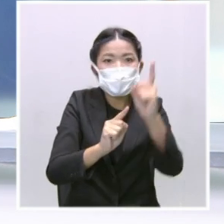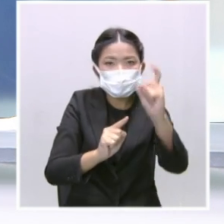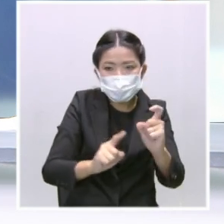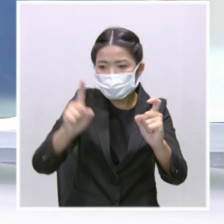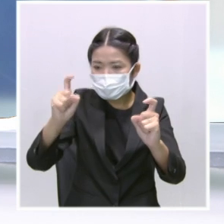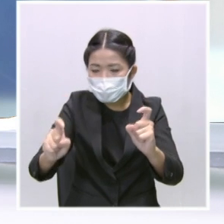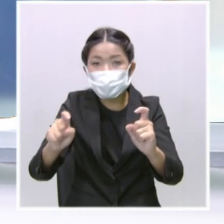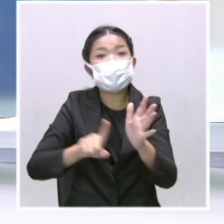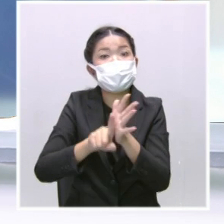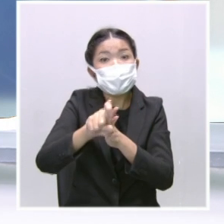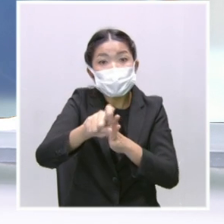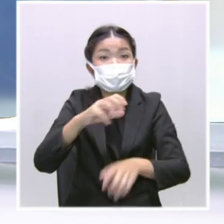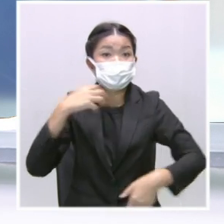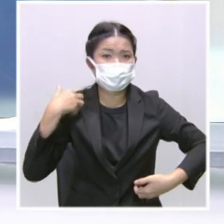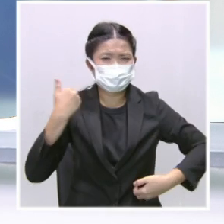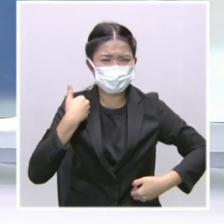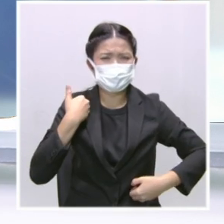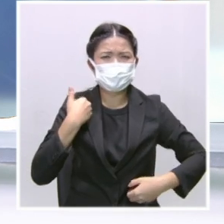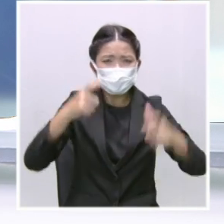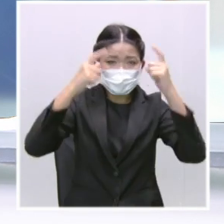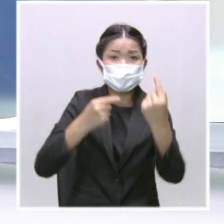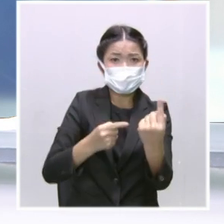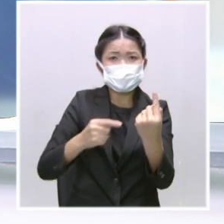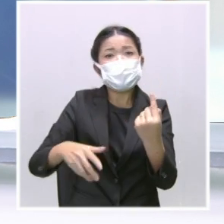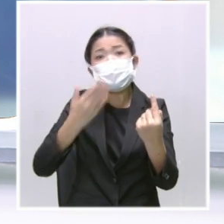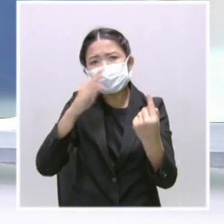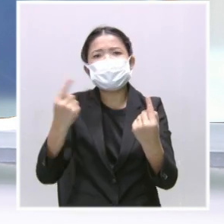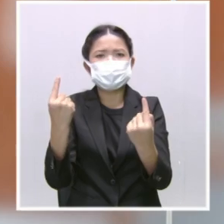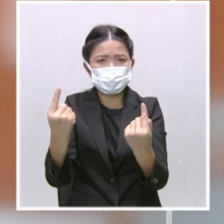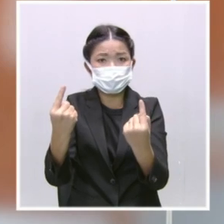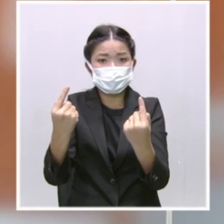ตจากโรคฝีดาดลิงแล้วนะคะประเทศละ1คนค่ะส่งผล